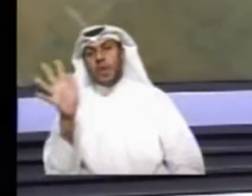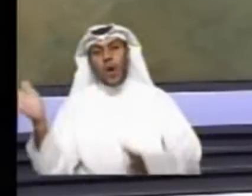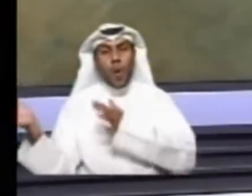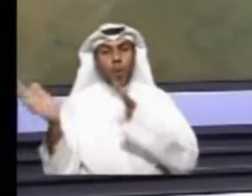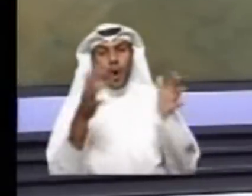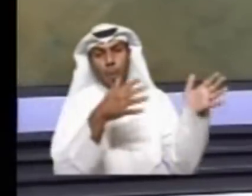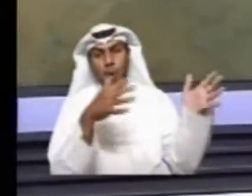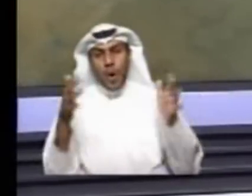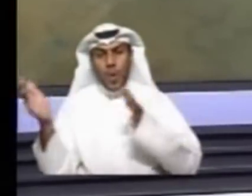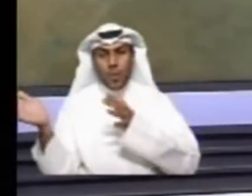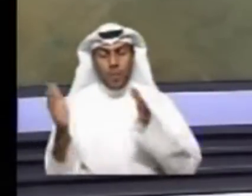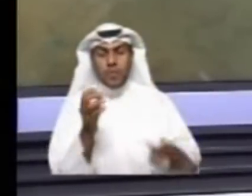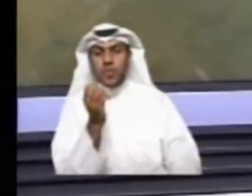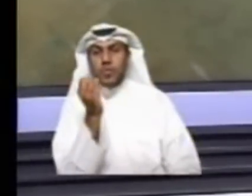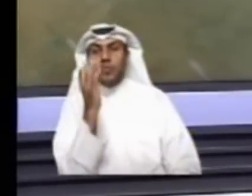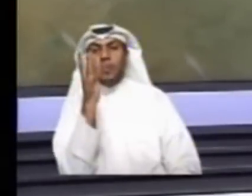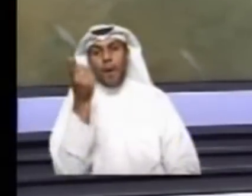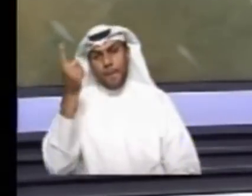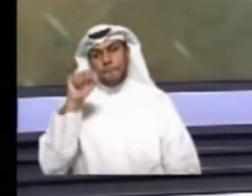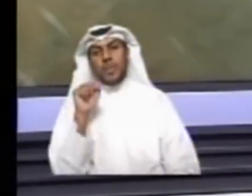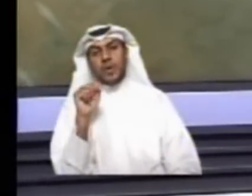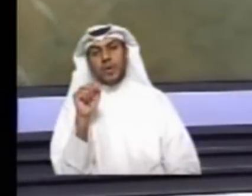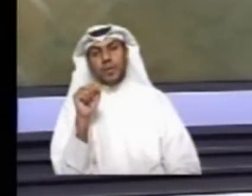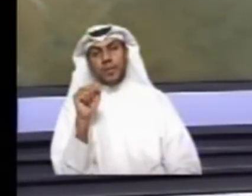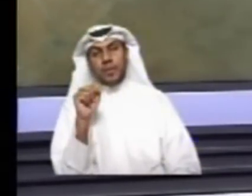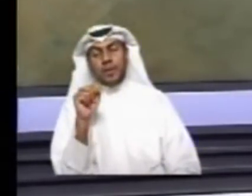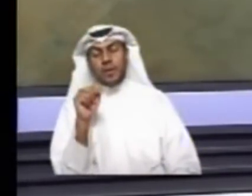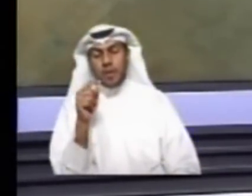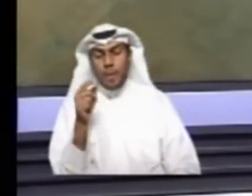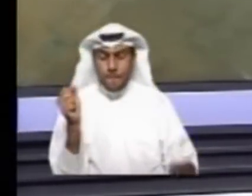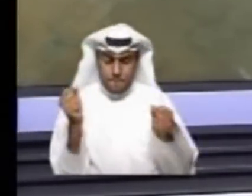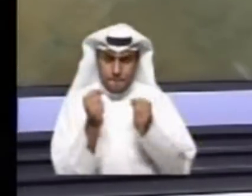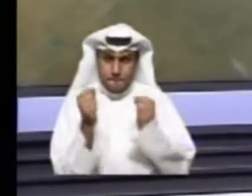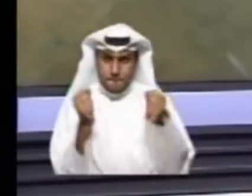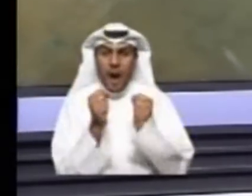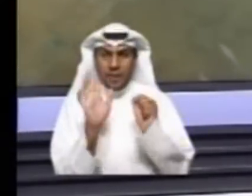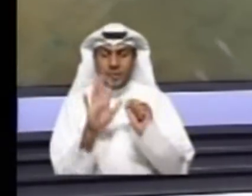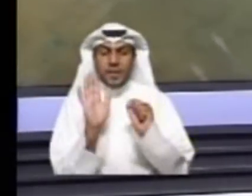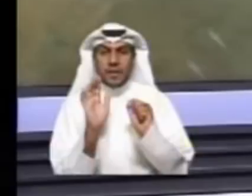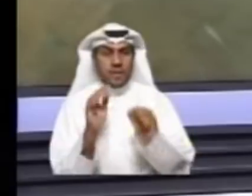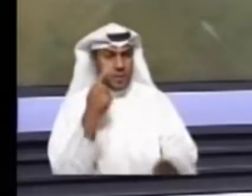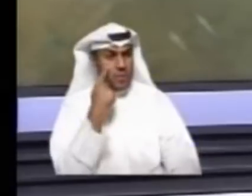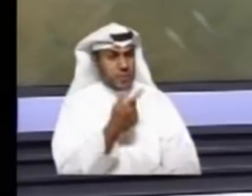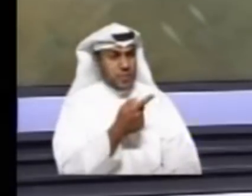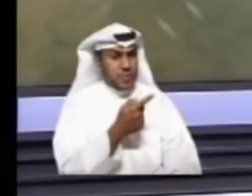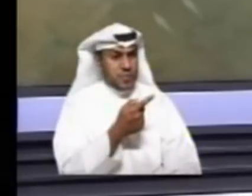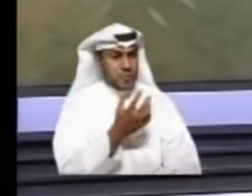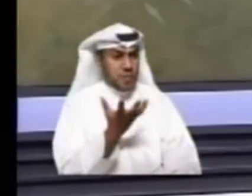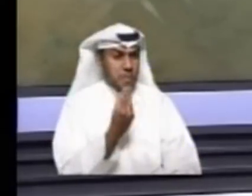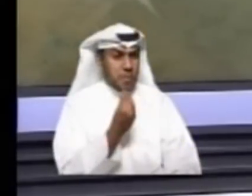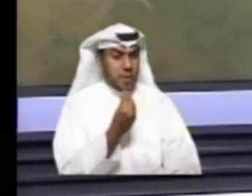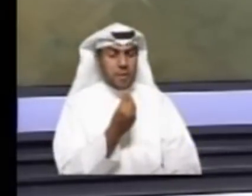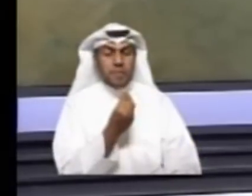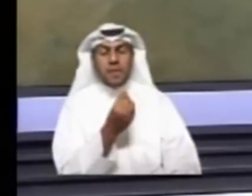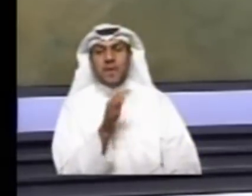معت للسرعه في صباح يوم الغد ايضا متوقع تكون الاجواء بارده الى بارده نسبيا متوقع تصل درجات الحراره